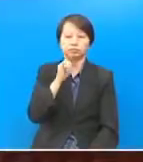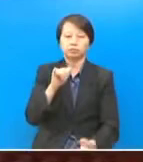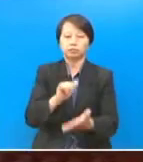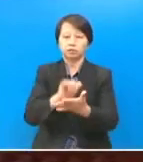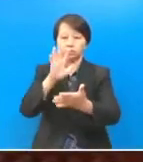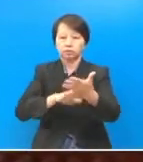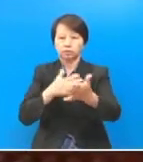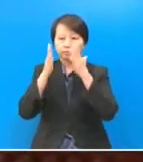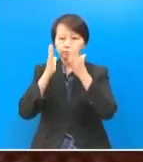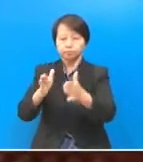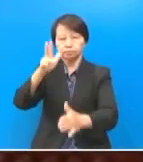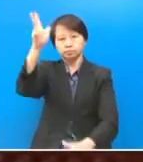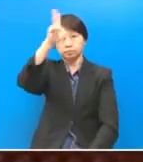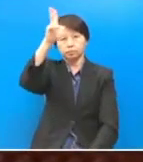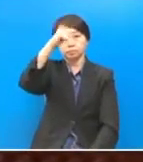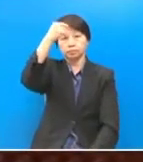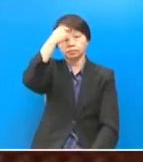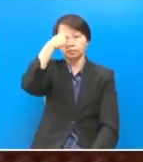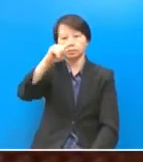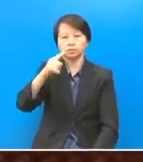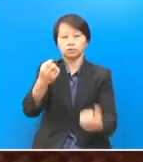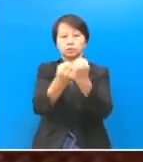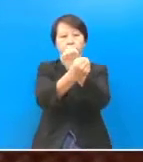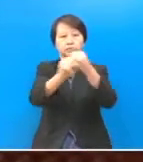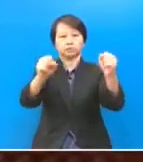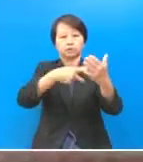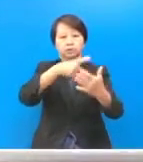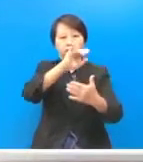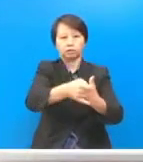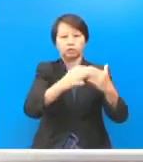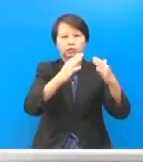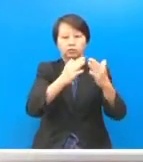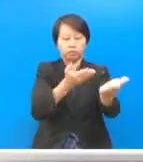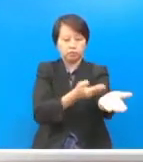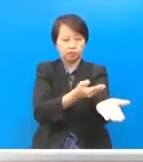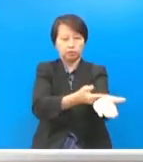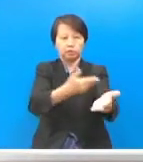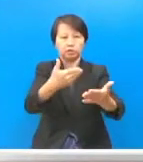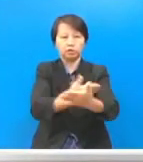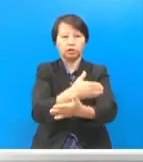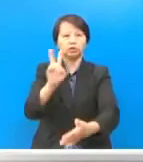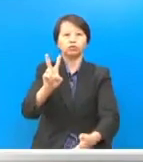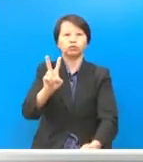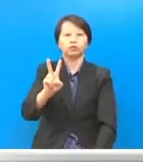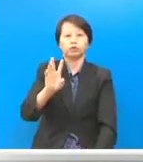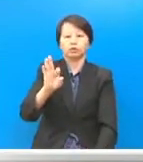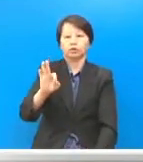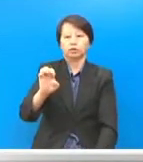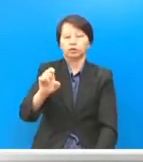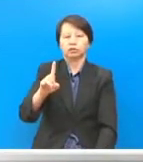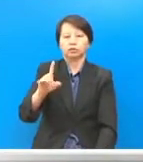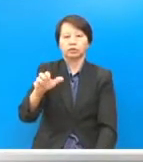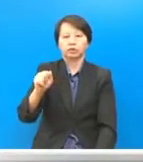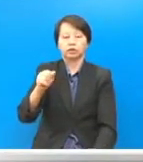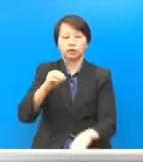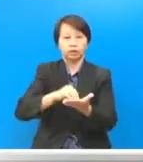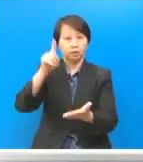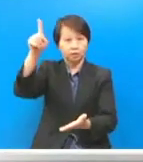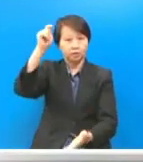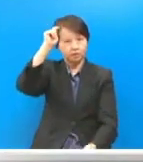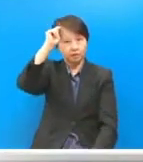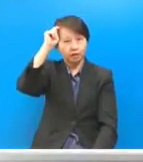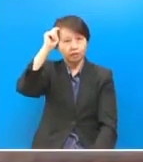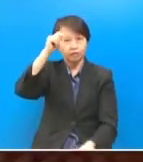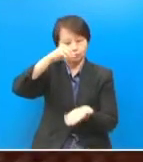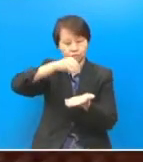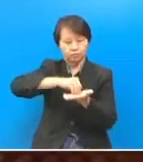keprihatinan ke kerajaan untuk menyiapkan project perumahan generasi kedua fedac t5e dik mama ini namun untuk